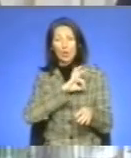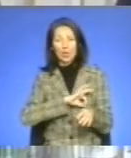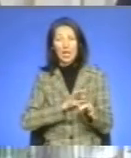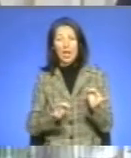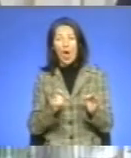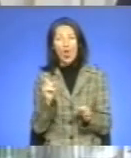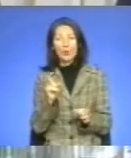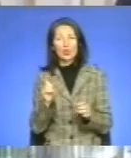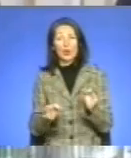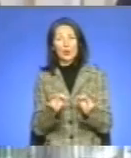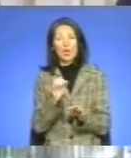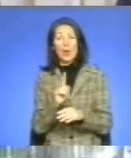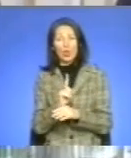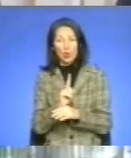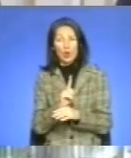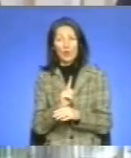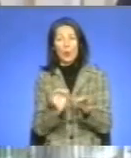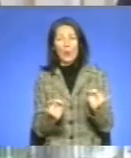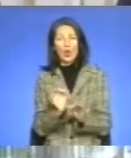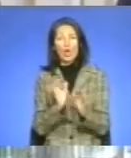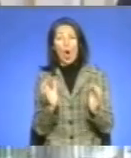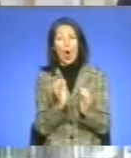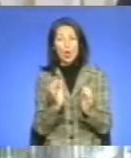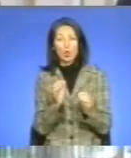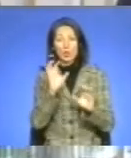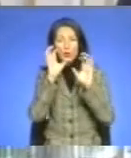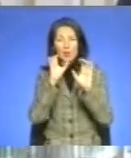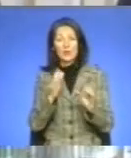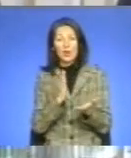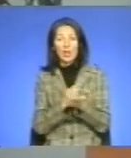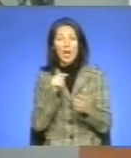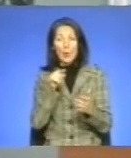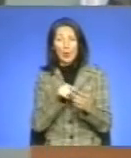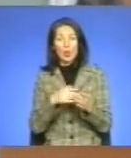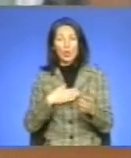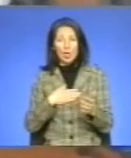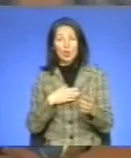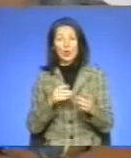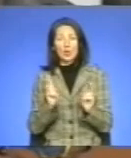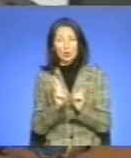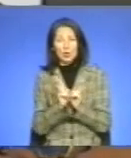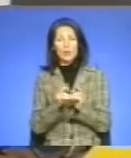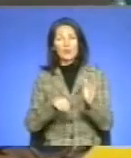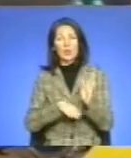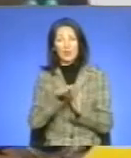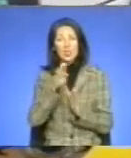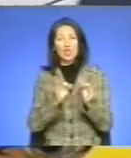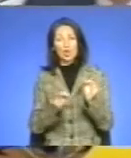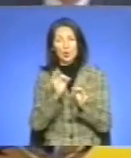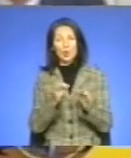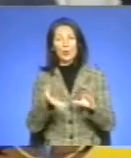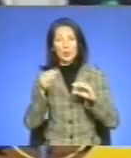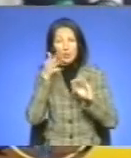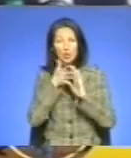природоохоронного законодавства є основною метою нашого сьогоднішнього круглого столу. Вищий господарський суд України проаналізував